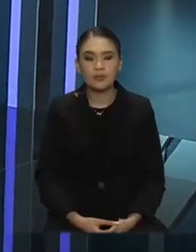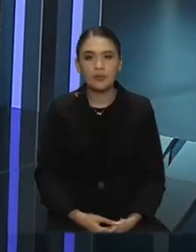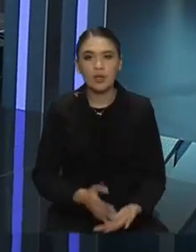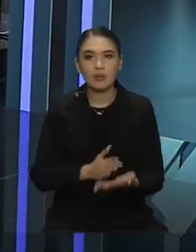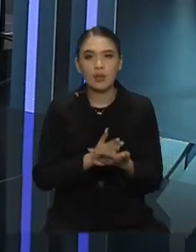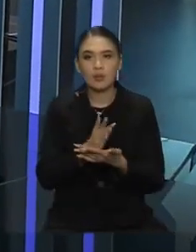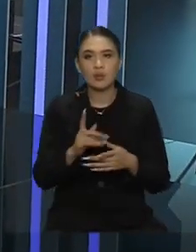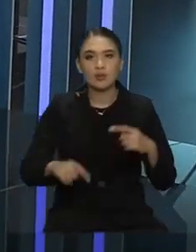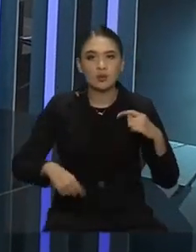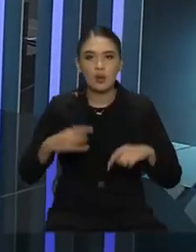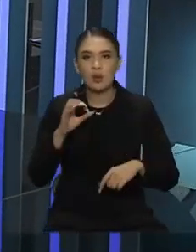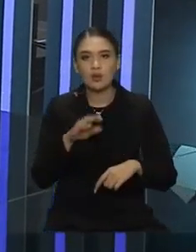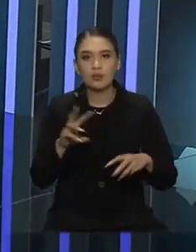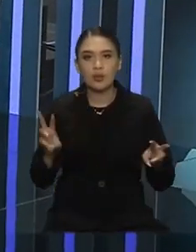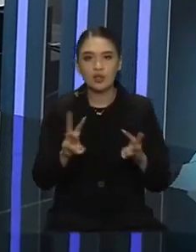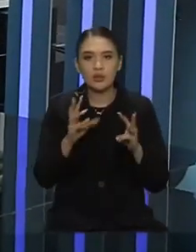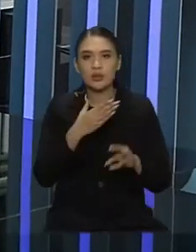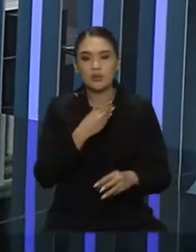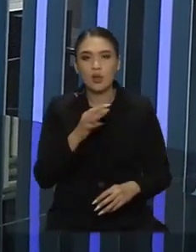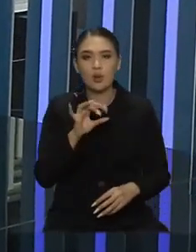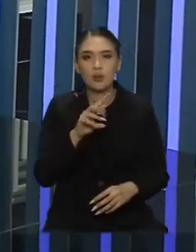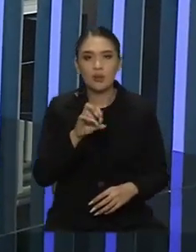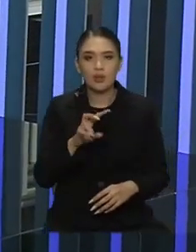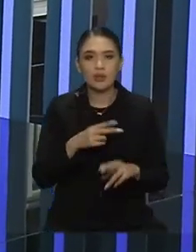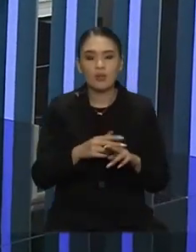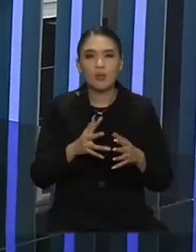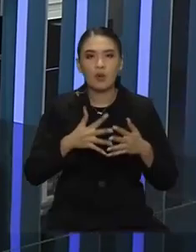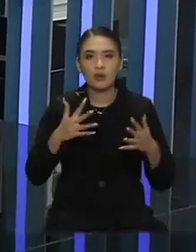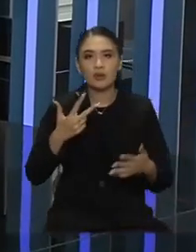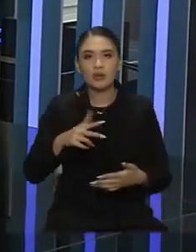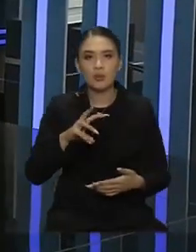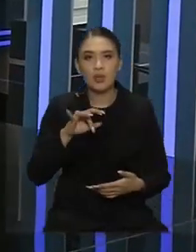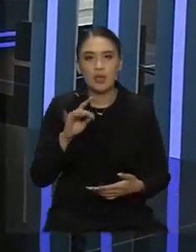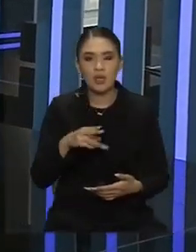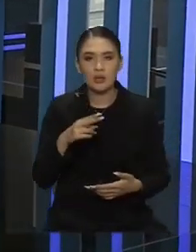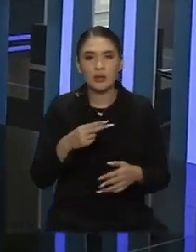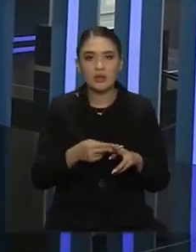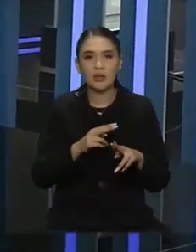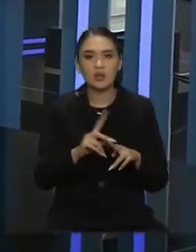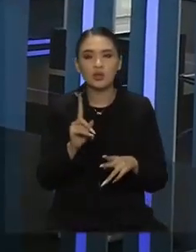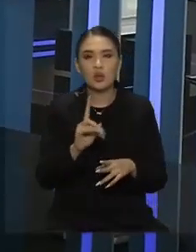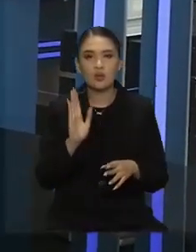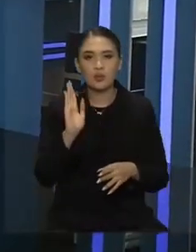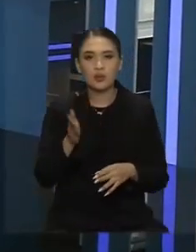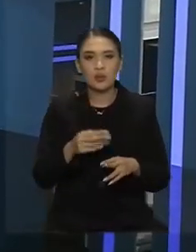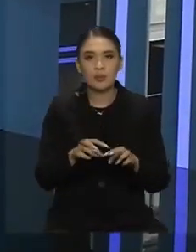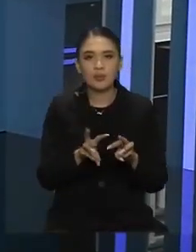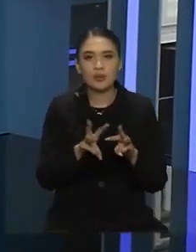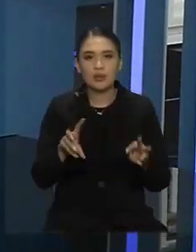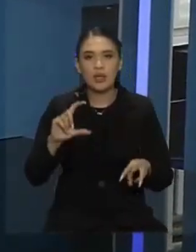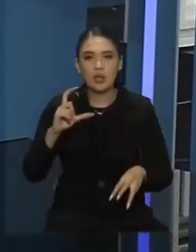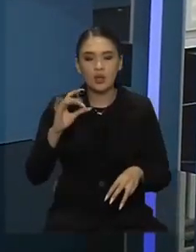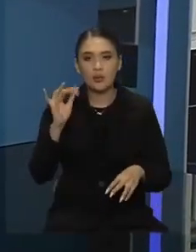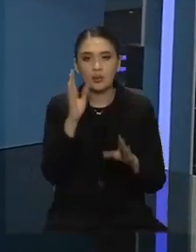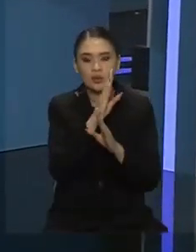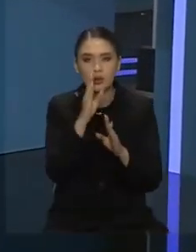прямой ущерб от пожара в Семей урмана составил больше 30 миллиардов тенге что собираются предпринять Министерстве экологии